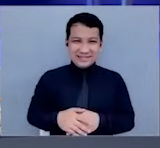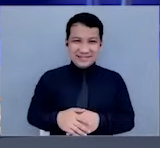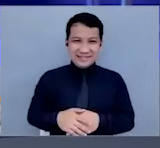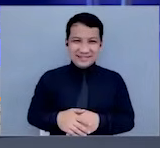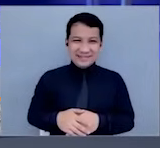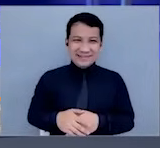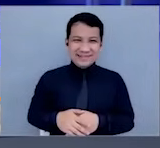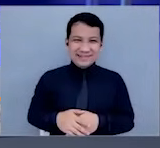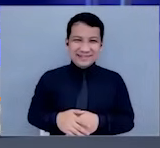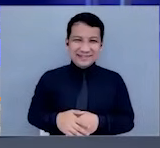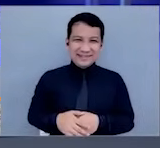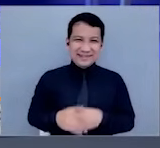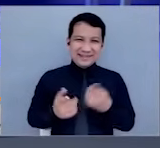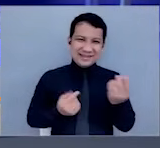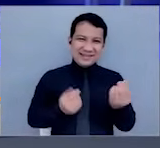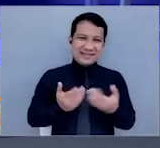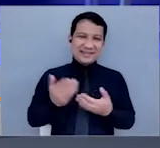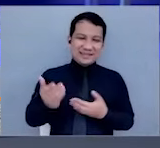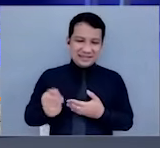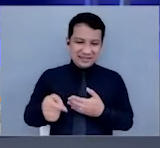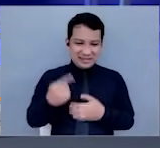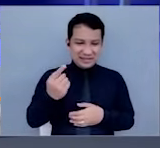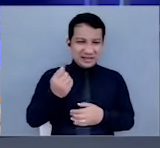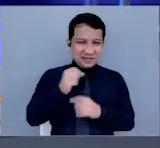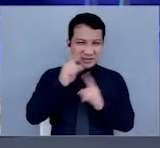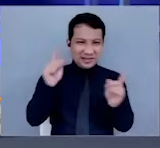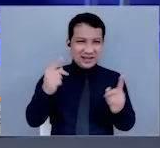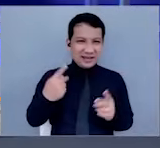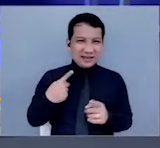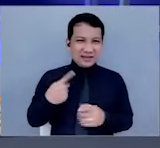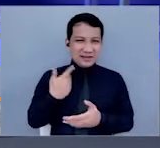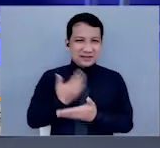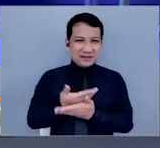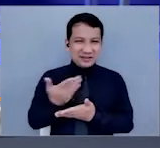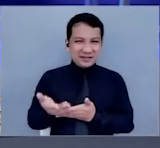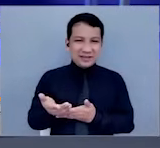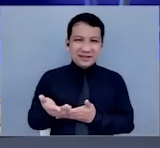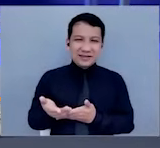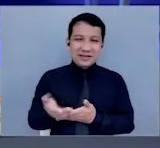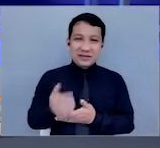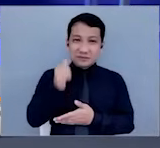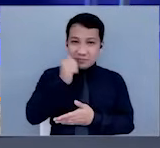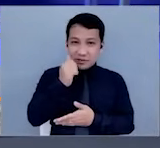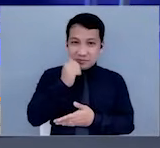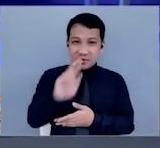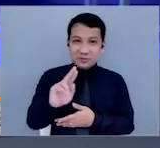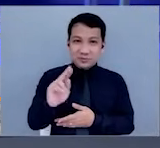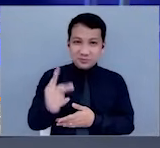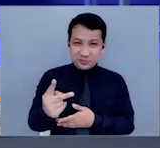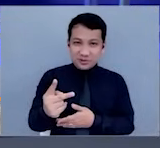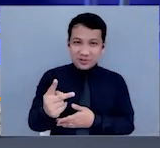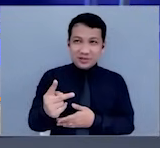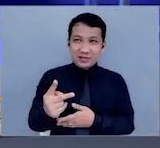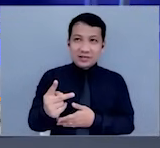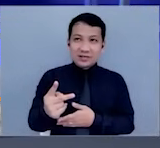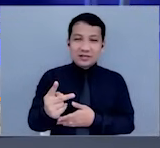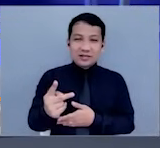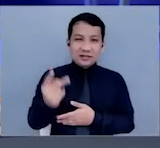para nagawa ko ngayon. Kasi minsan gumising ako, meron ako mga nabili. Ito nga, isang babae sa UK ang nag-add to cart ng